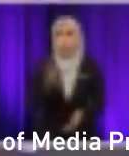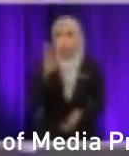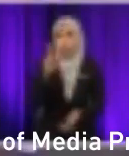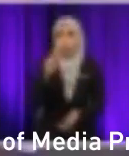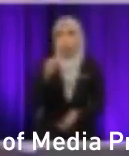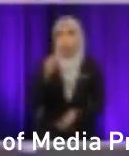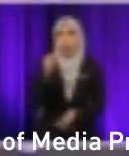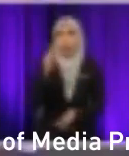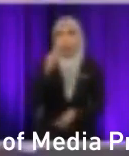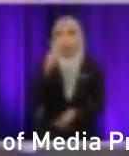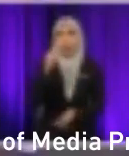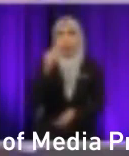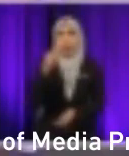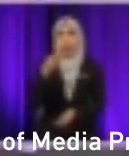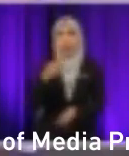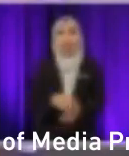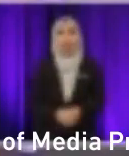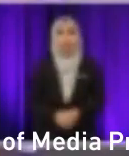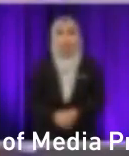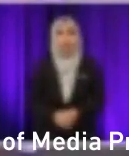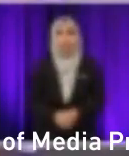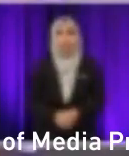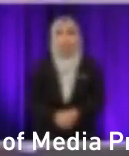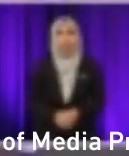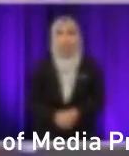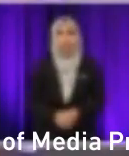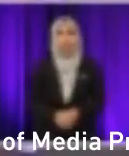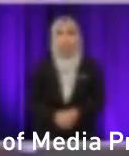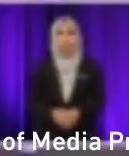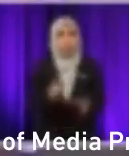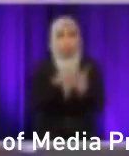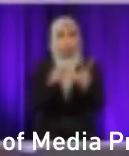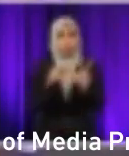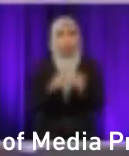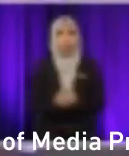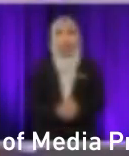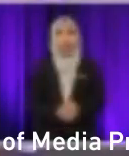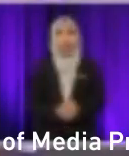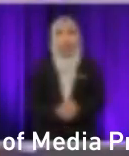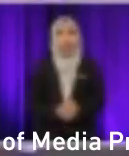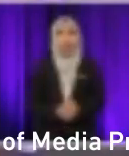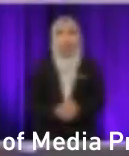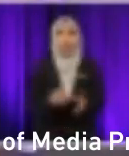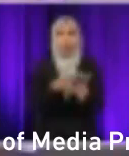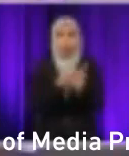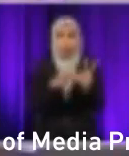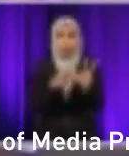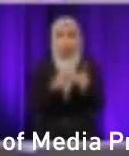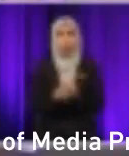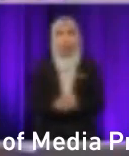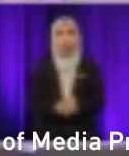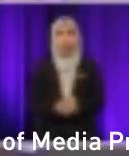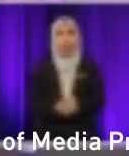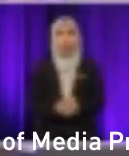tak nak 3 kan? So saat ini 1 markah, 1 markah, 1 markah dah 3. Litar selari pun 1, 1, 1 pun 3. And then